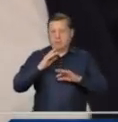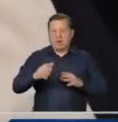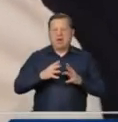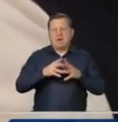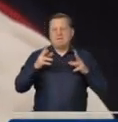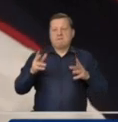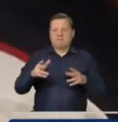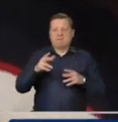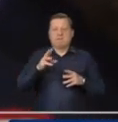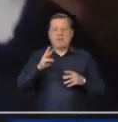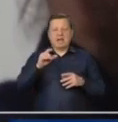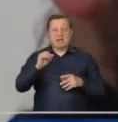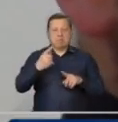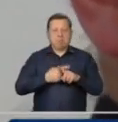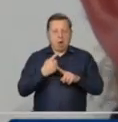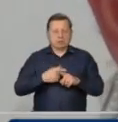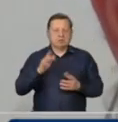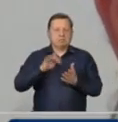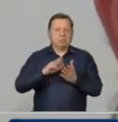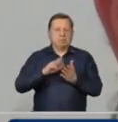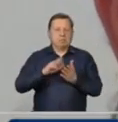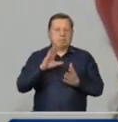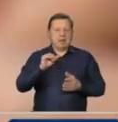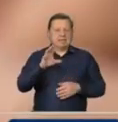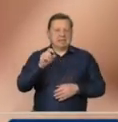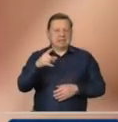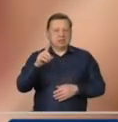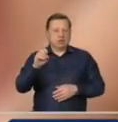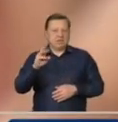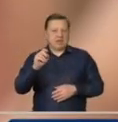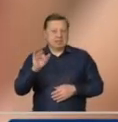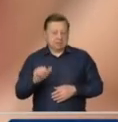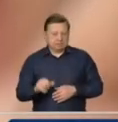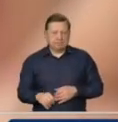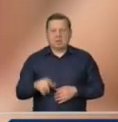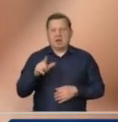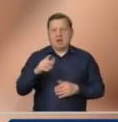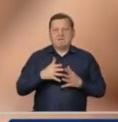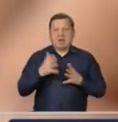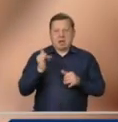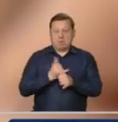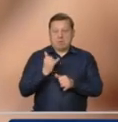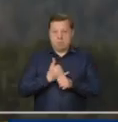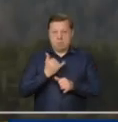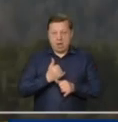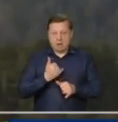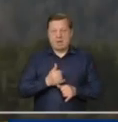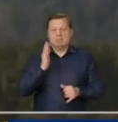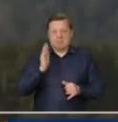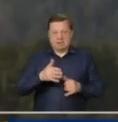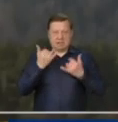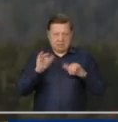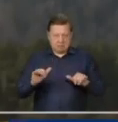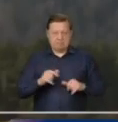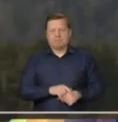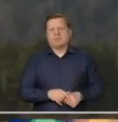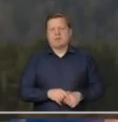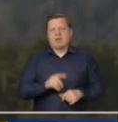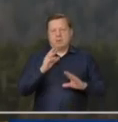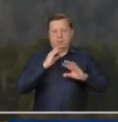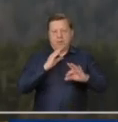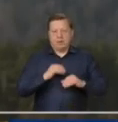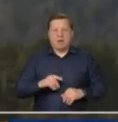Postu w Beskidzie Żywieckim. Tradycyjnie wykonana z drewna czarnego bzu, ale w Wielki Piątek grano na nieco innych. Kiedy zabiły dzwony, po